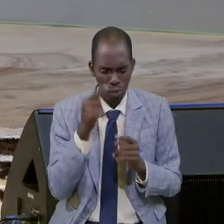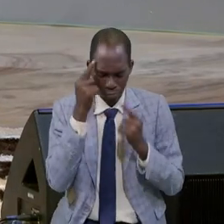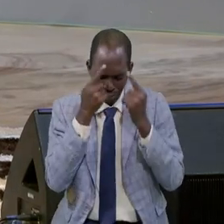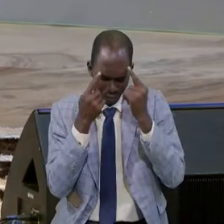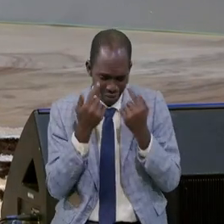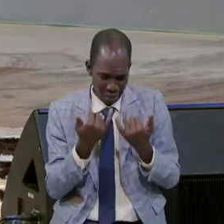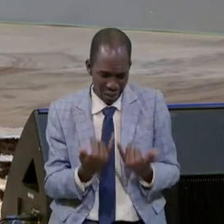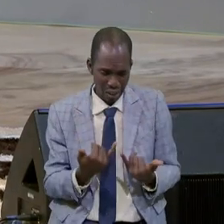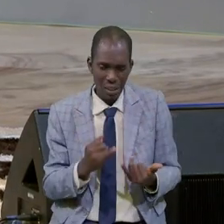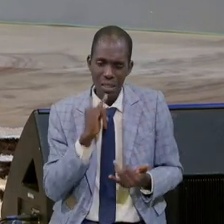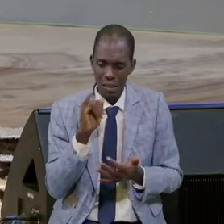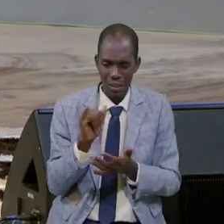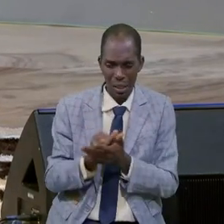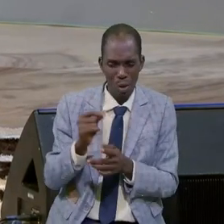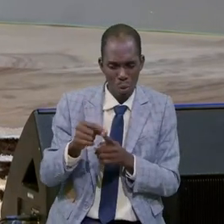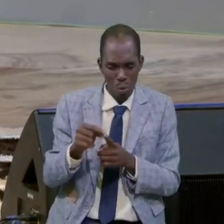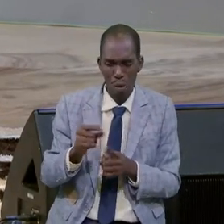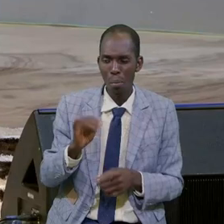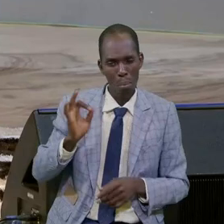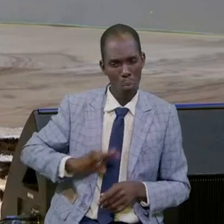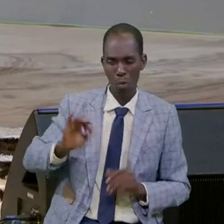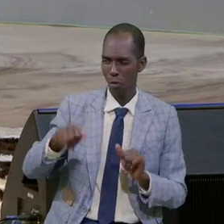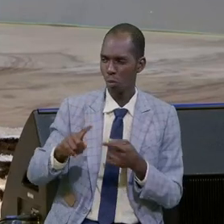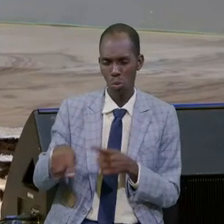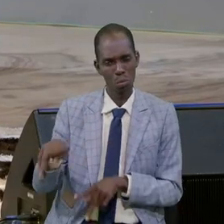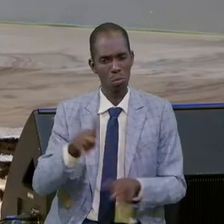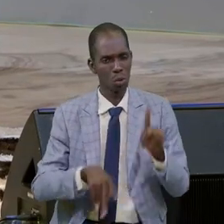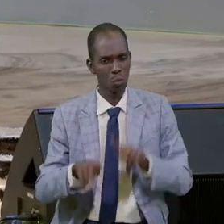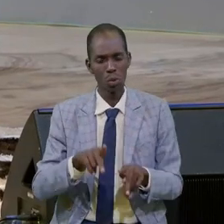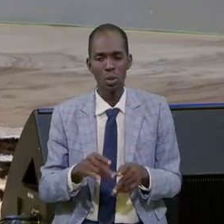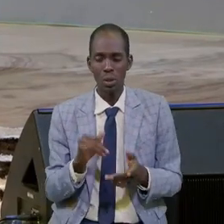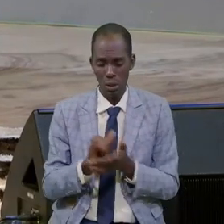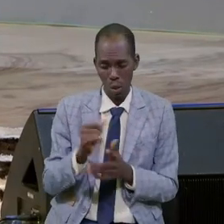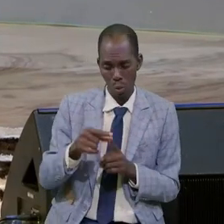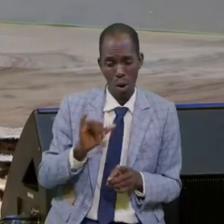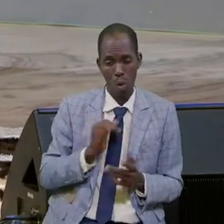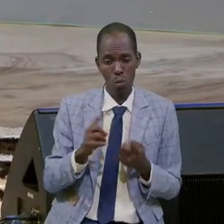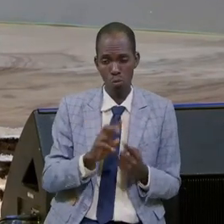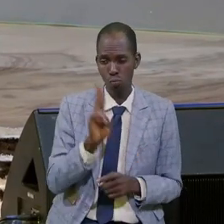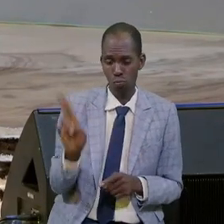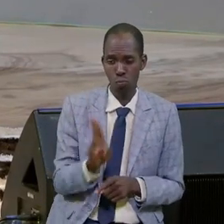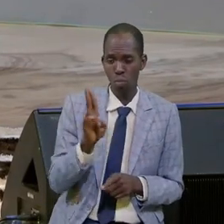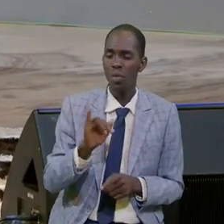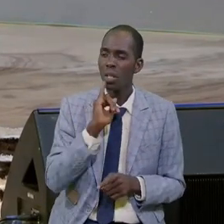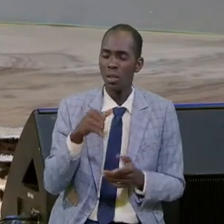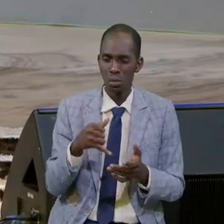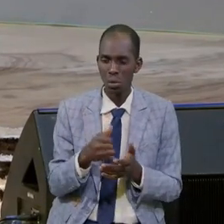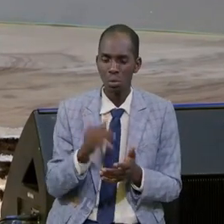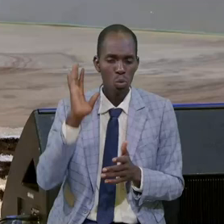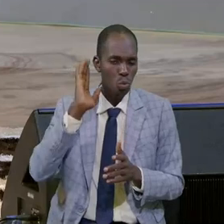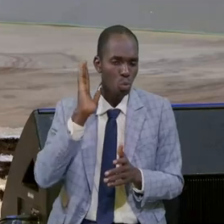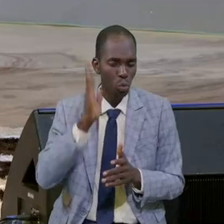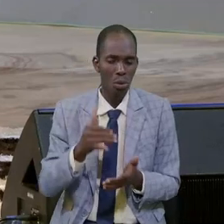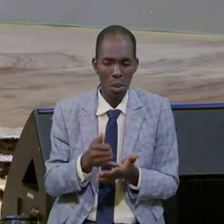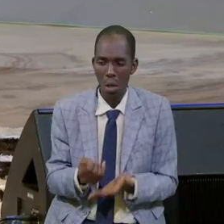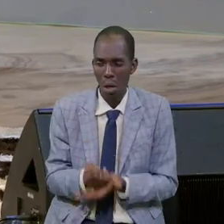ce temps-ci-là, est-ce que c'est utile, est-ce que c'est bon, en ce temps-ci-là, est-ce que c'est bénéfique, c'est profitable, en ce temps-là, est-ce